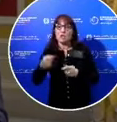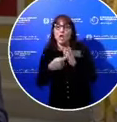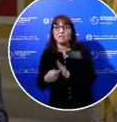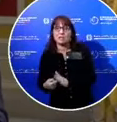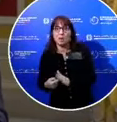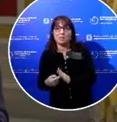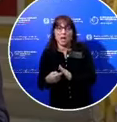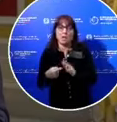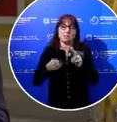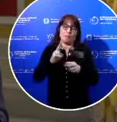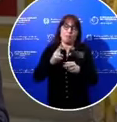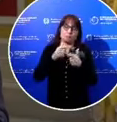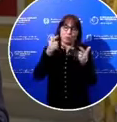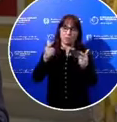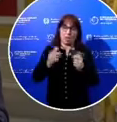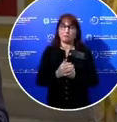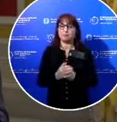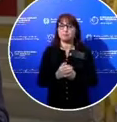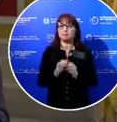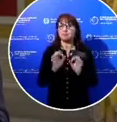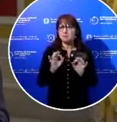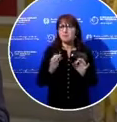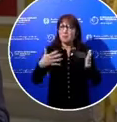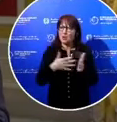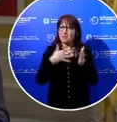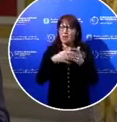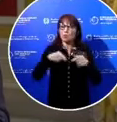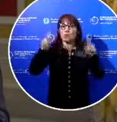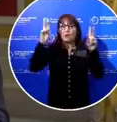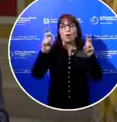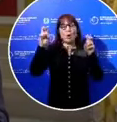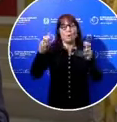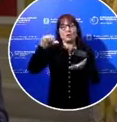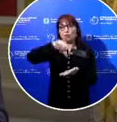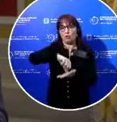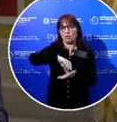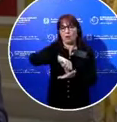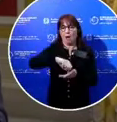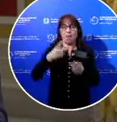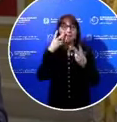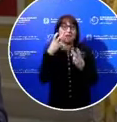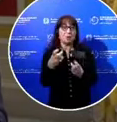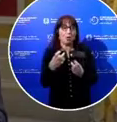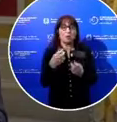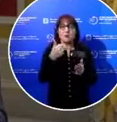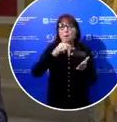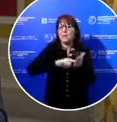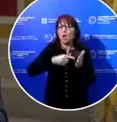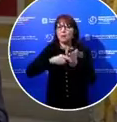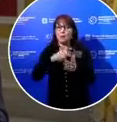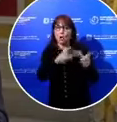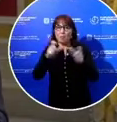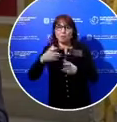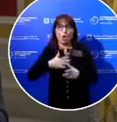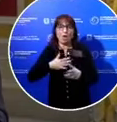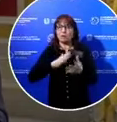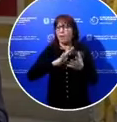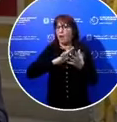da sostanze. Proprio quello del disagio è un tema centrale, riguarda milioni di persone di ogni età.